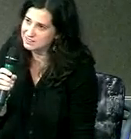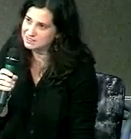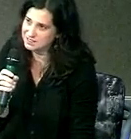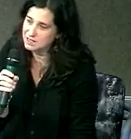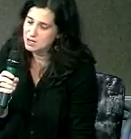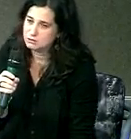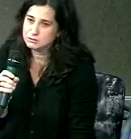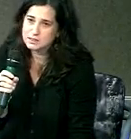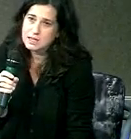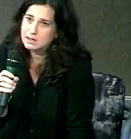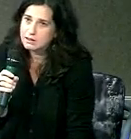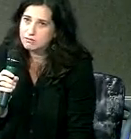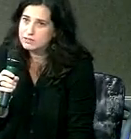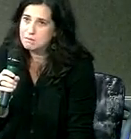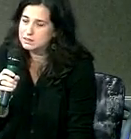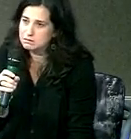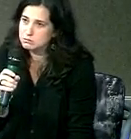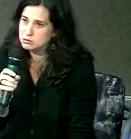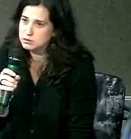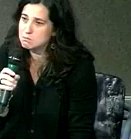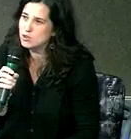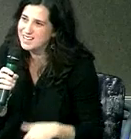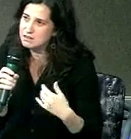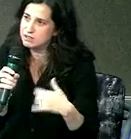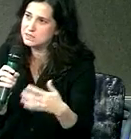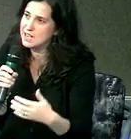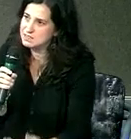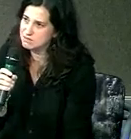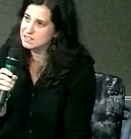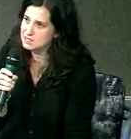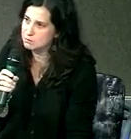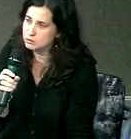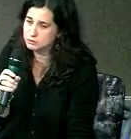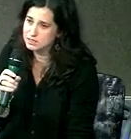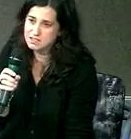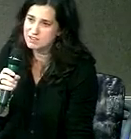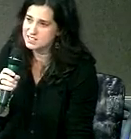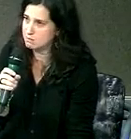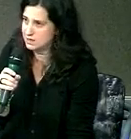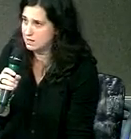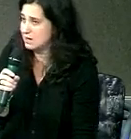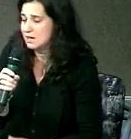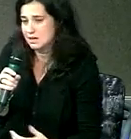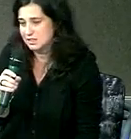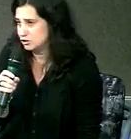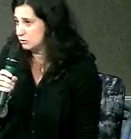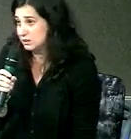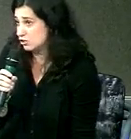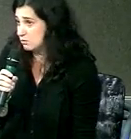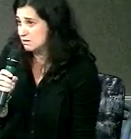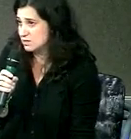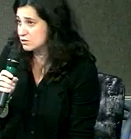de paternité. Donc, il y a évidemment beaucoup de modèles familiales qui vont se reproduire, qui vont se répéter. La